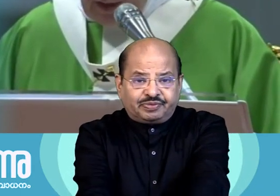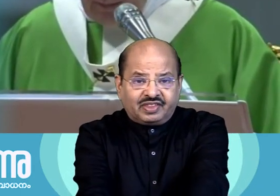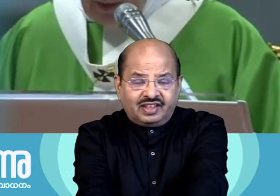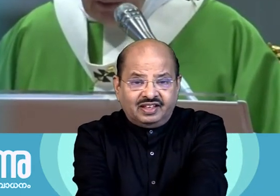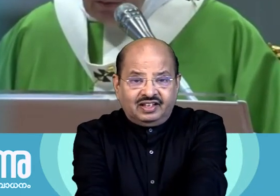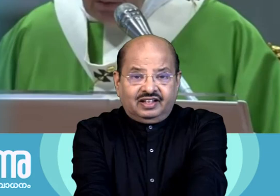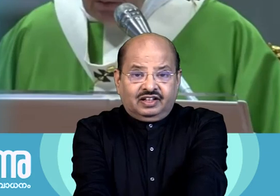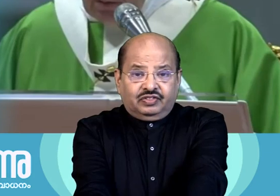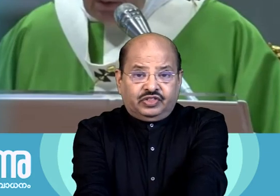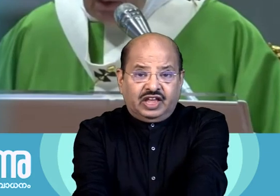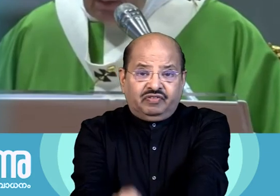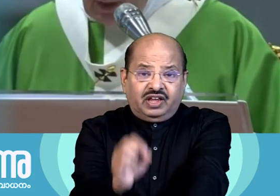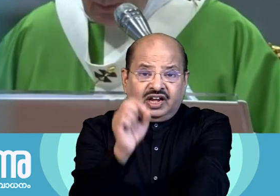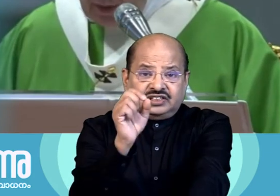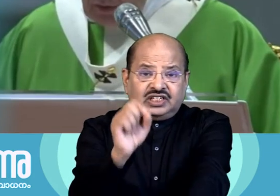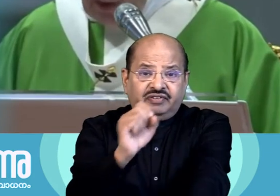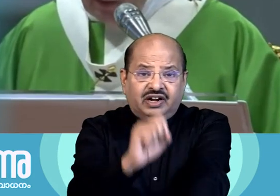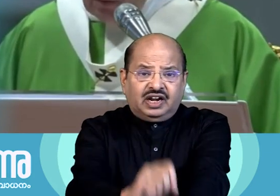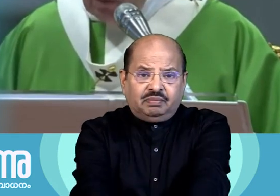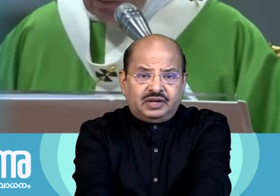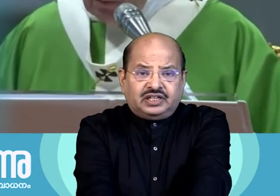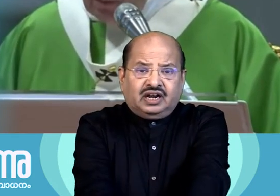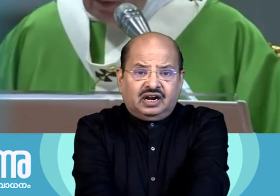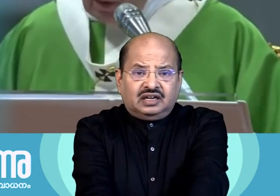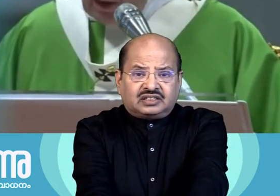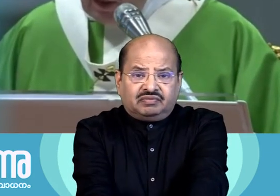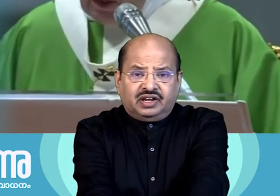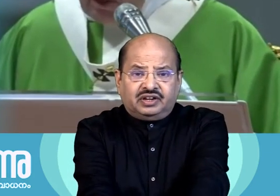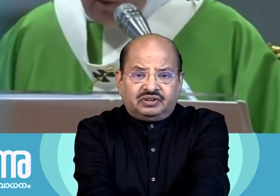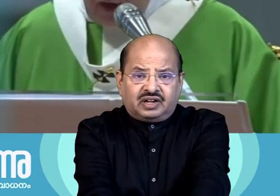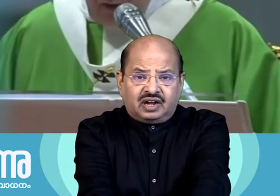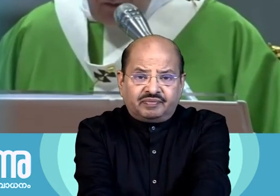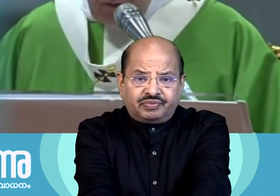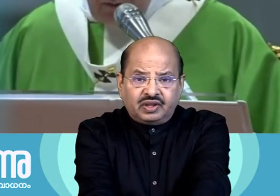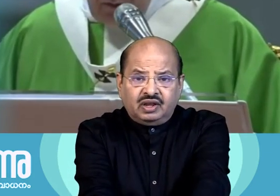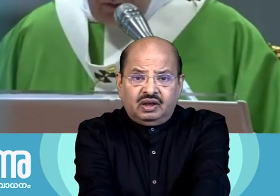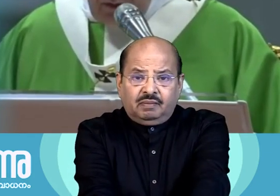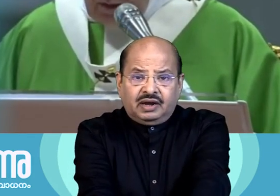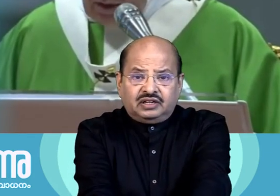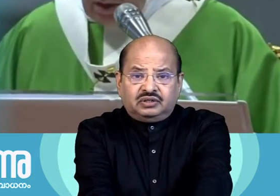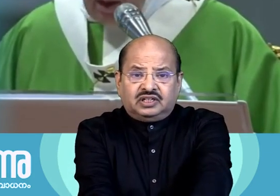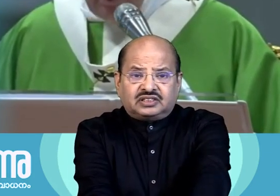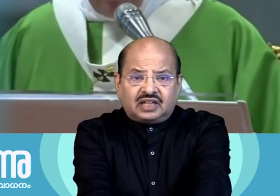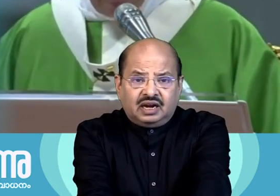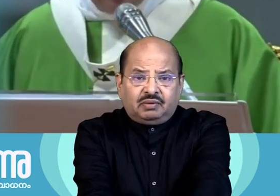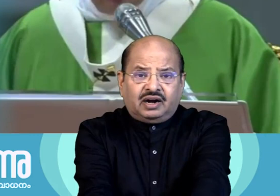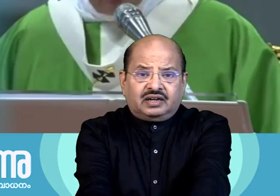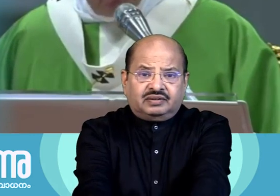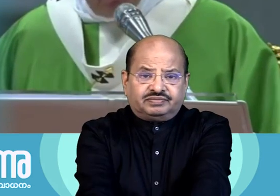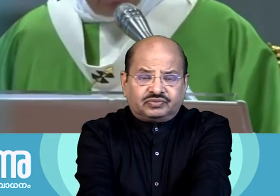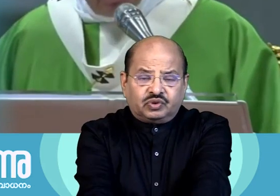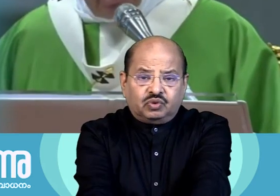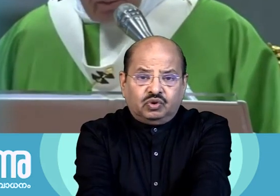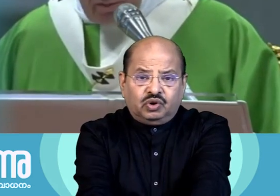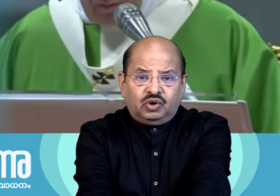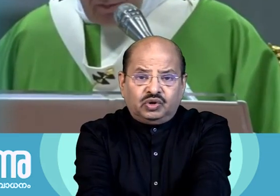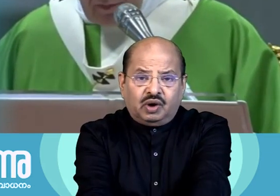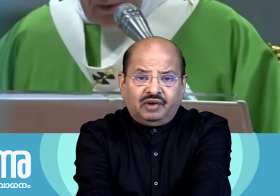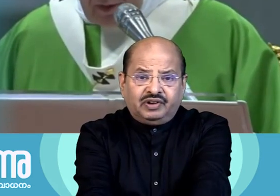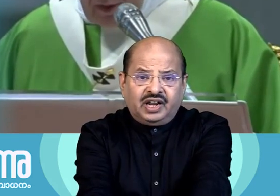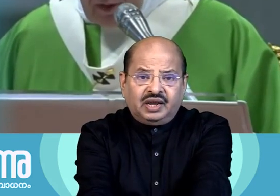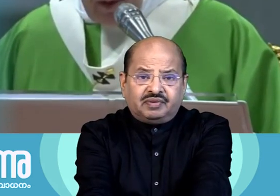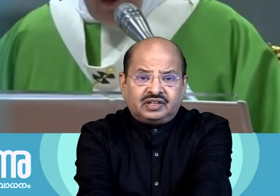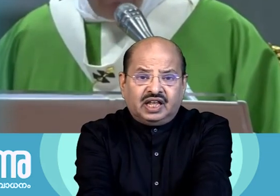അവിടത്തേക്കറിയാം. ദൈവീക ജീവൻ്റെ ബീജങ്ങൾ സംവഹിക്കുന്ന പരിശുദ്ധ സ്ഥലമാണ്